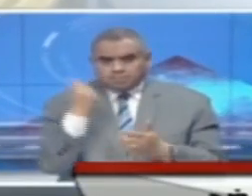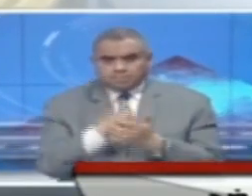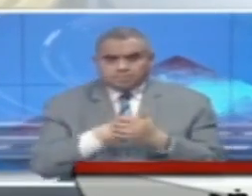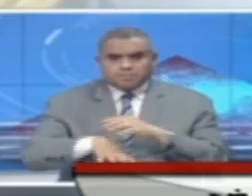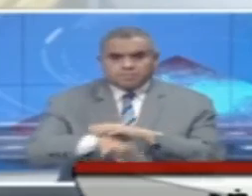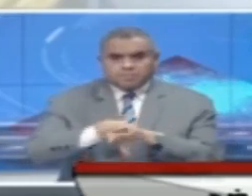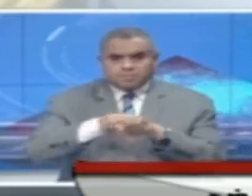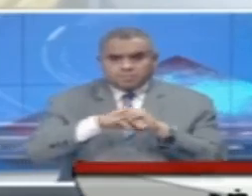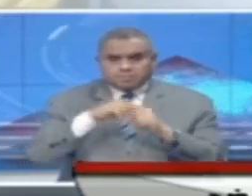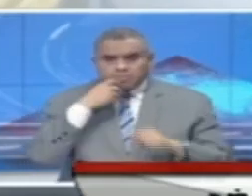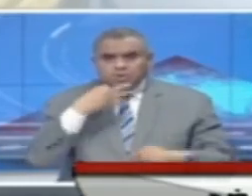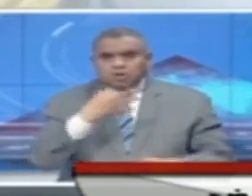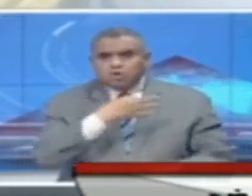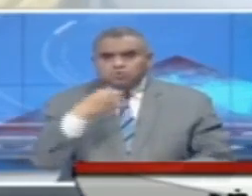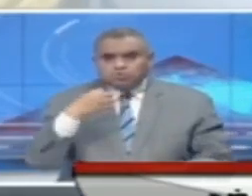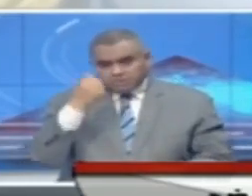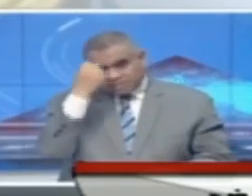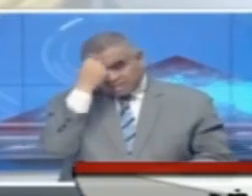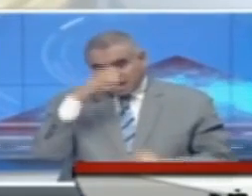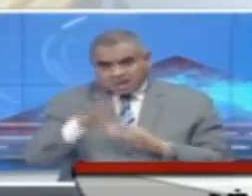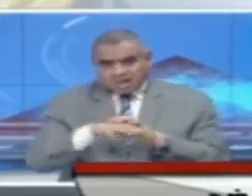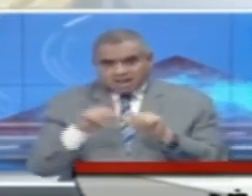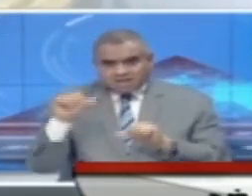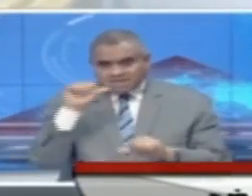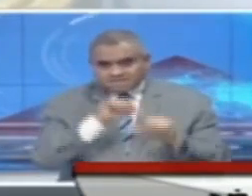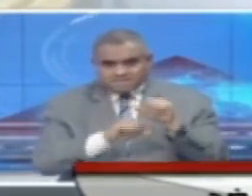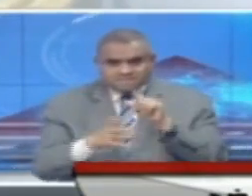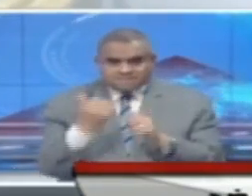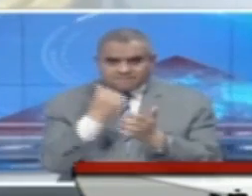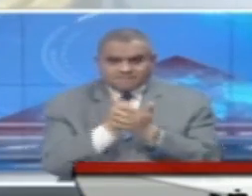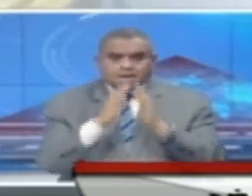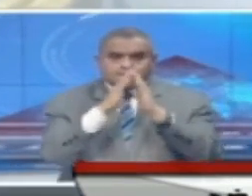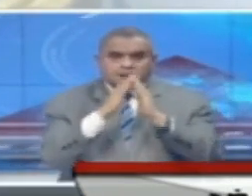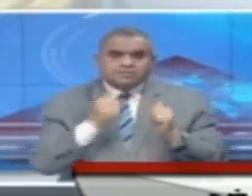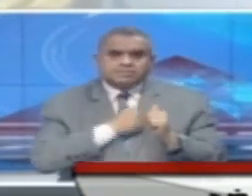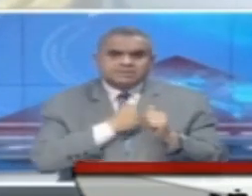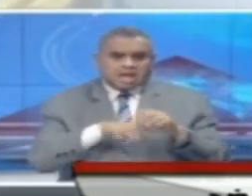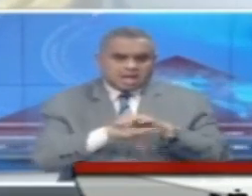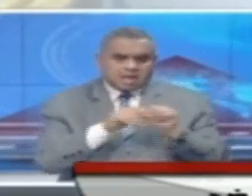اول 300 الف جرعة من لقاح ساينوفاك صناعة مصرية،